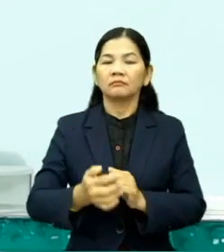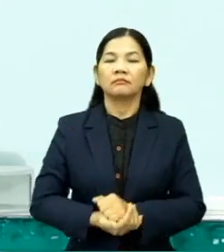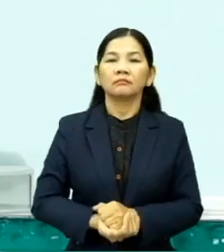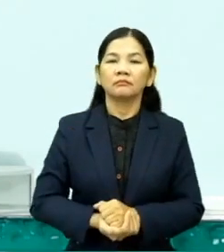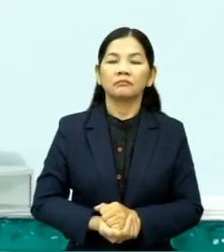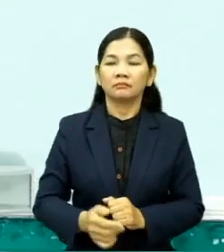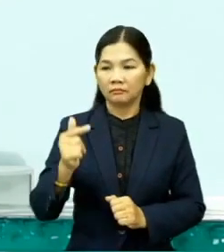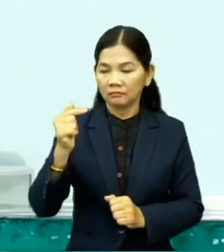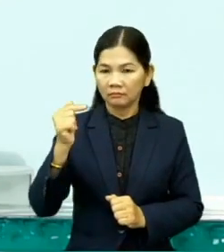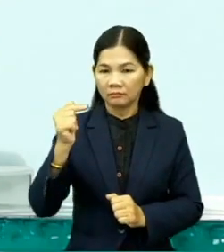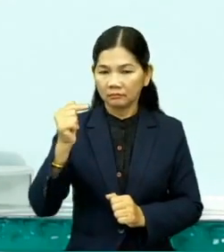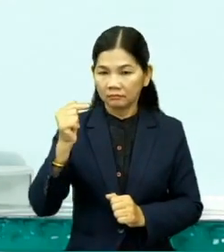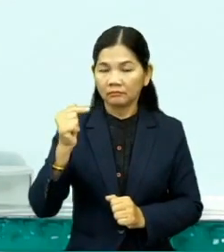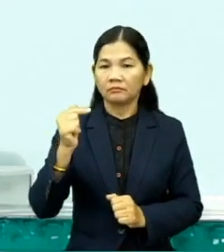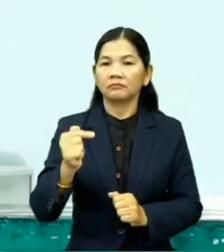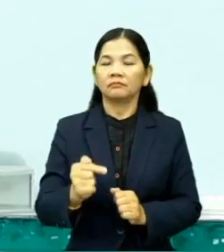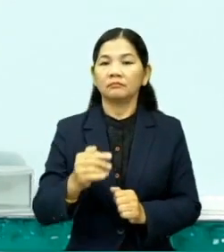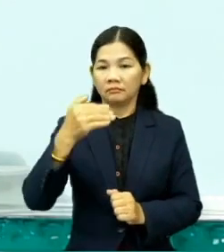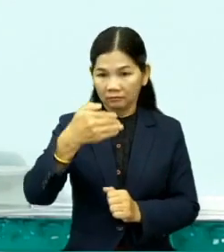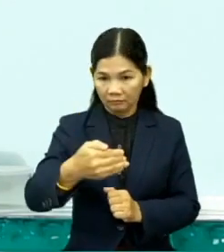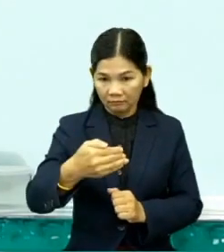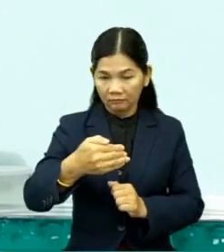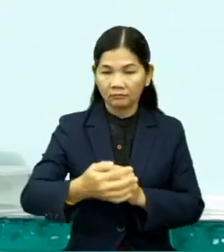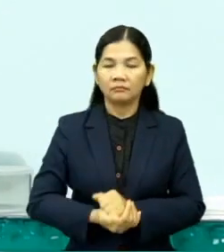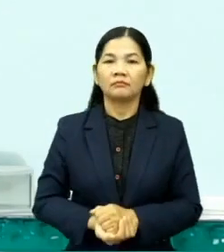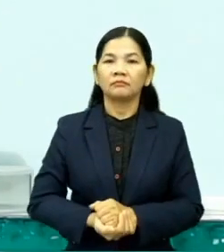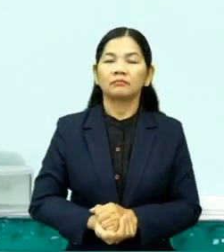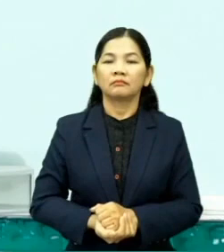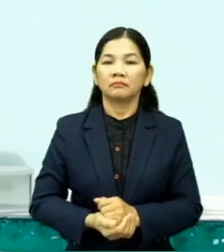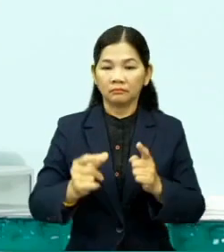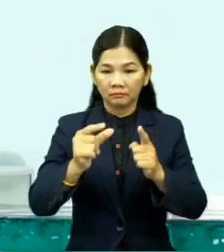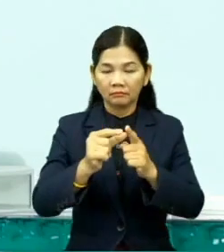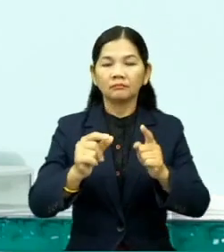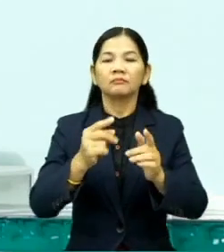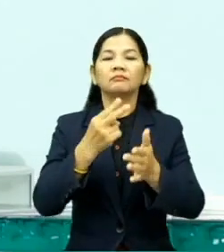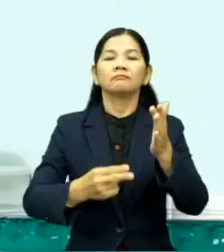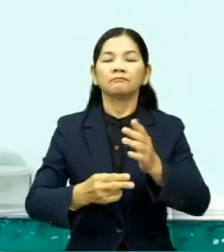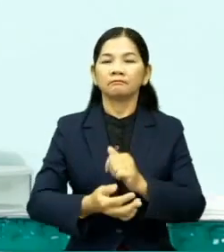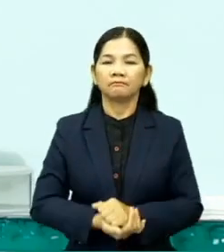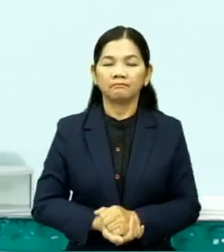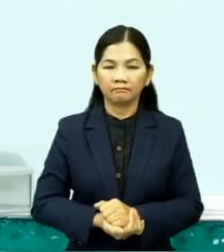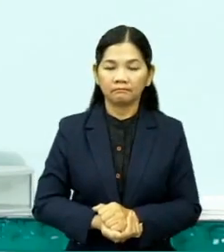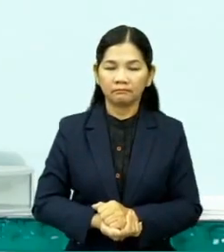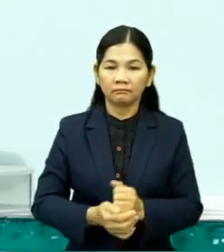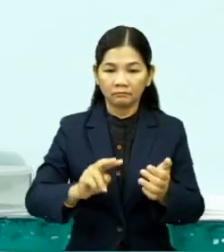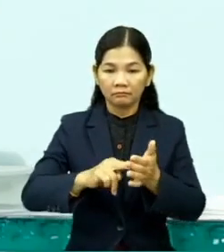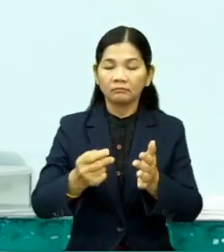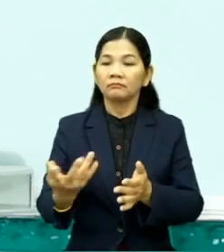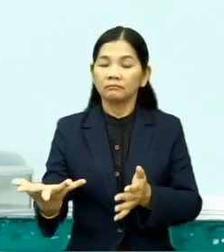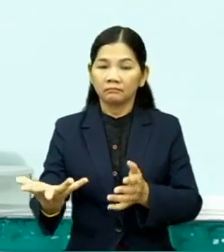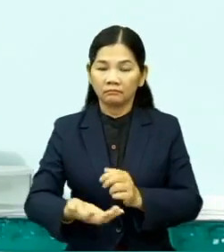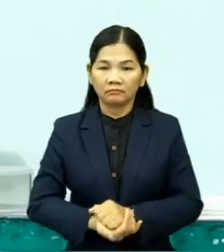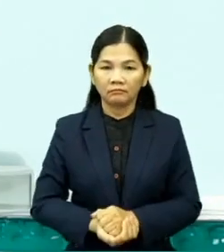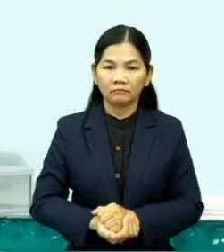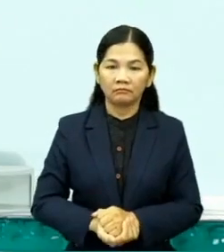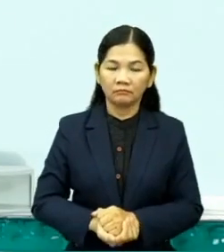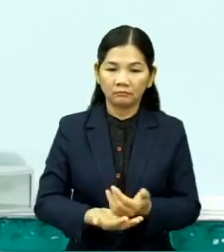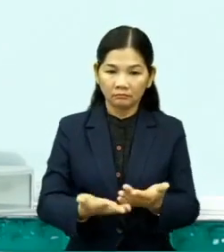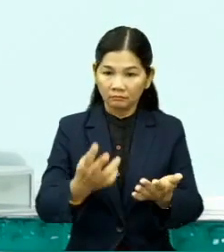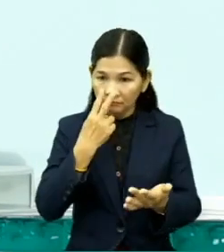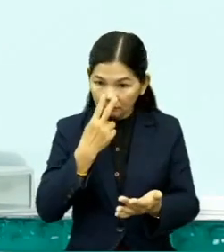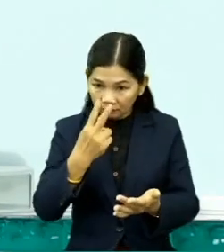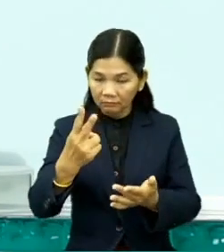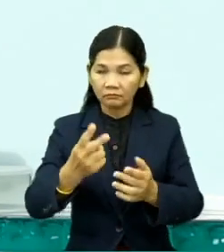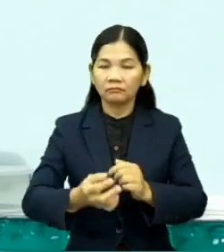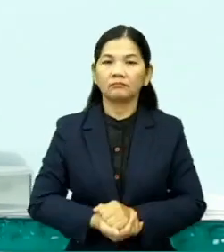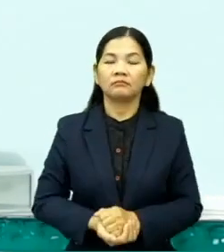ចានឹងងជើងសចាហើយថ្នាក់ពាក្យជាអ្វីចាមានន័យដូចម្ដេចចាអញ្ចឹងកូនទាំងអស់គ្នាកូនបានសិ